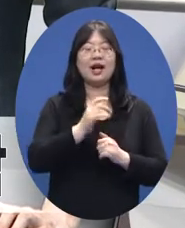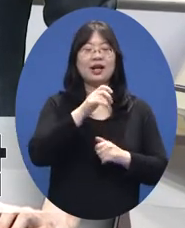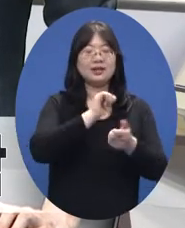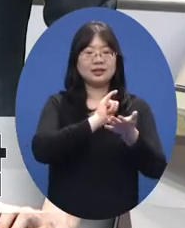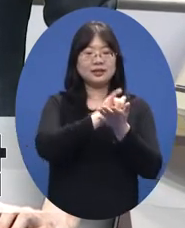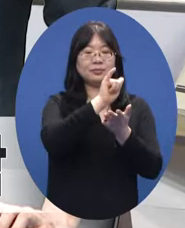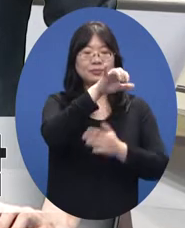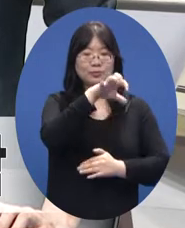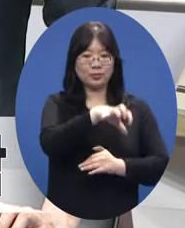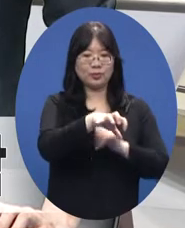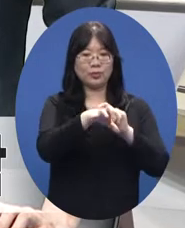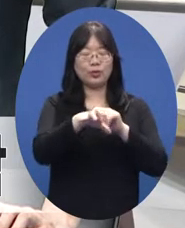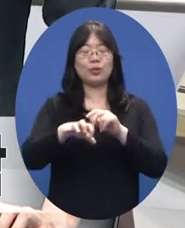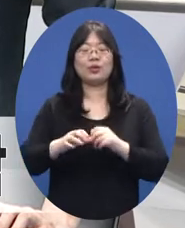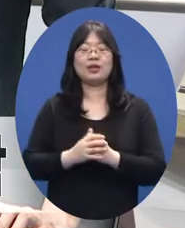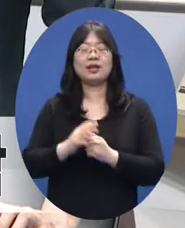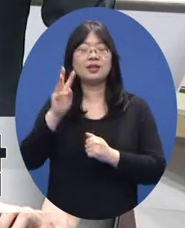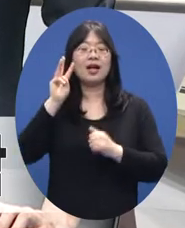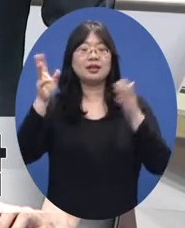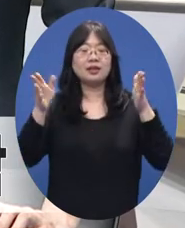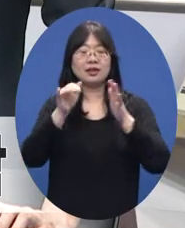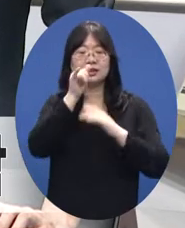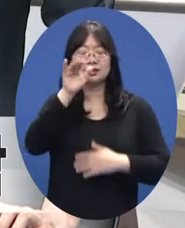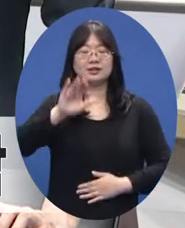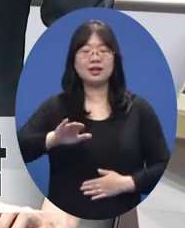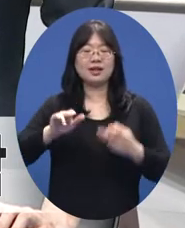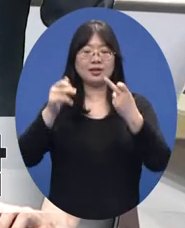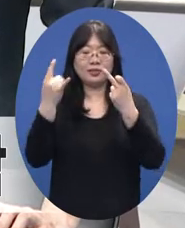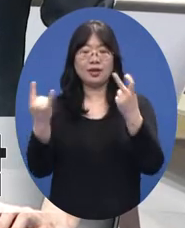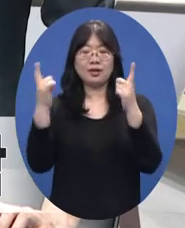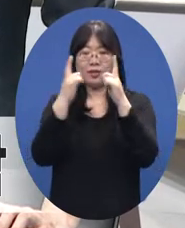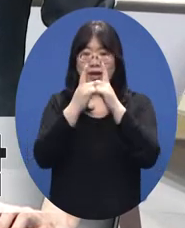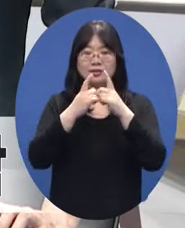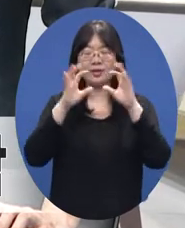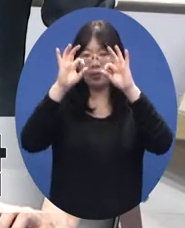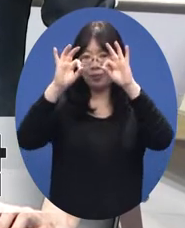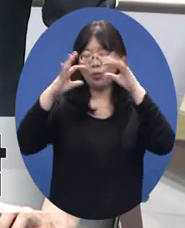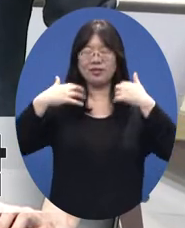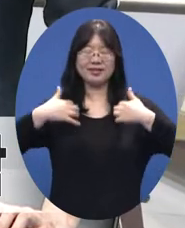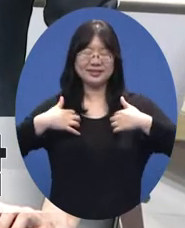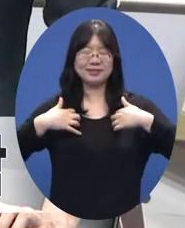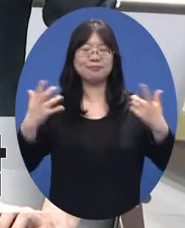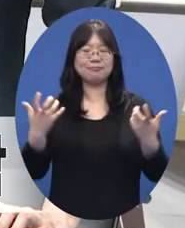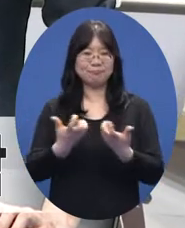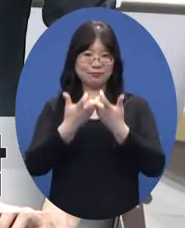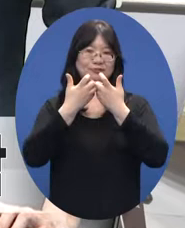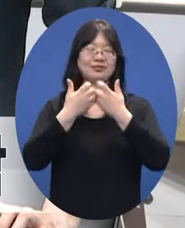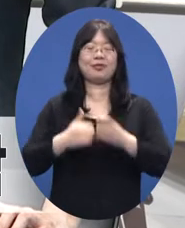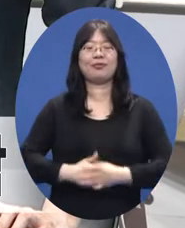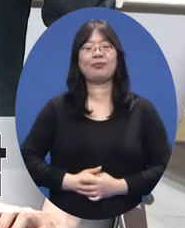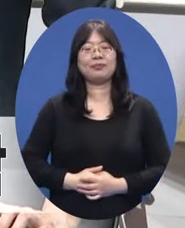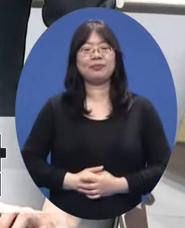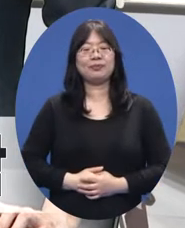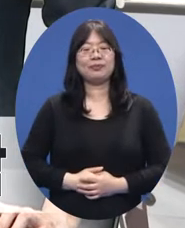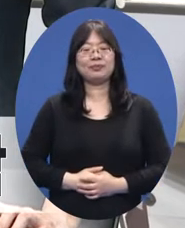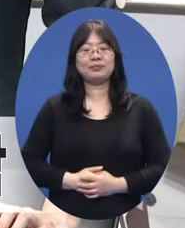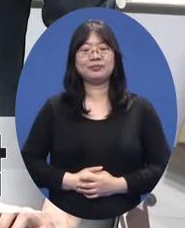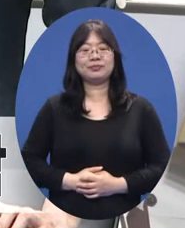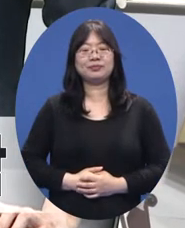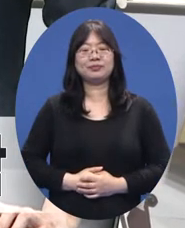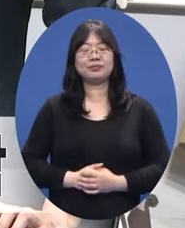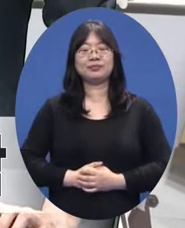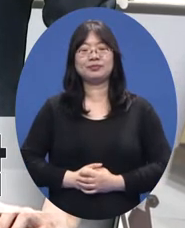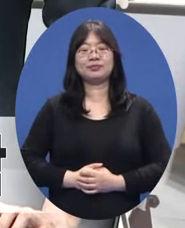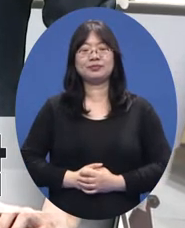해양레저 축제가 펼쳐지는데요. 올해로 12회째를 맞아 볼거리와 즐길 거리가 더 풍성해졌습니다. 최창순 기자가